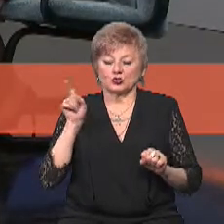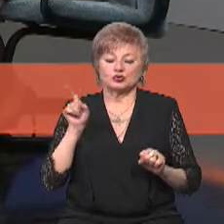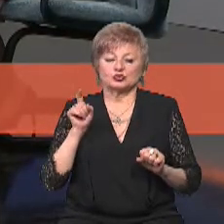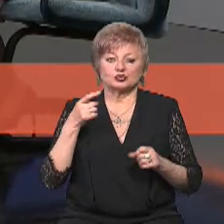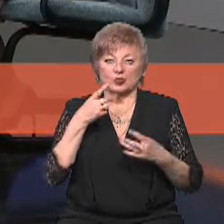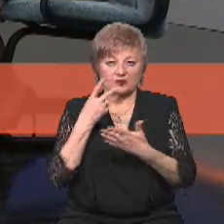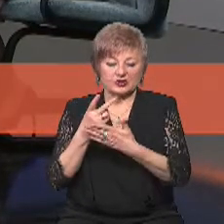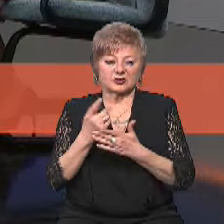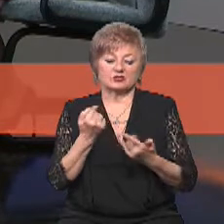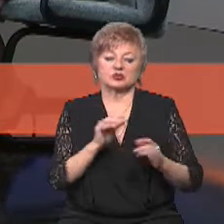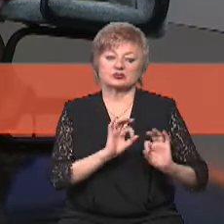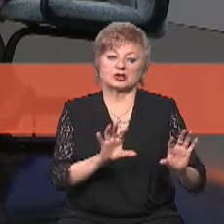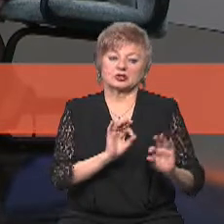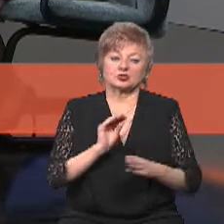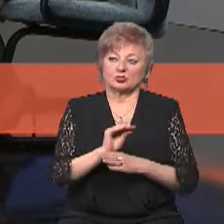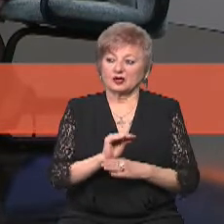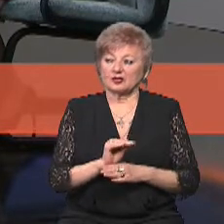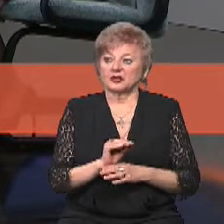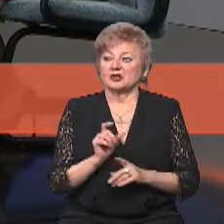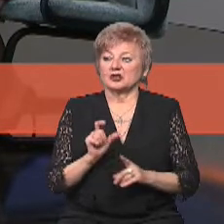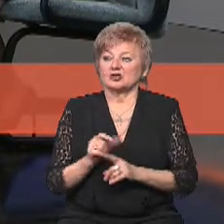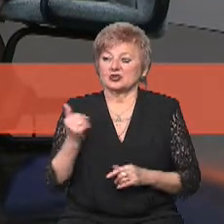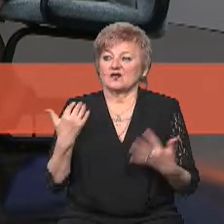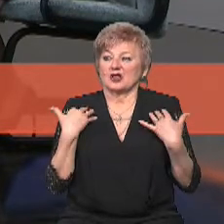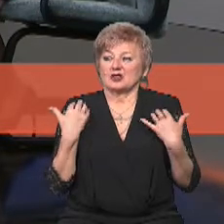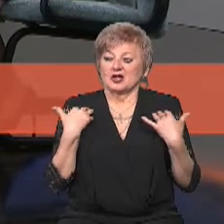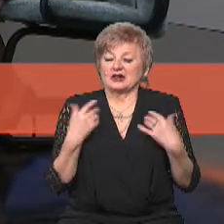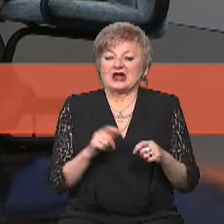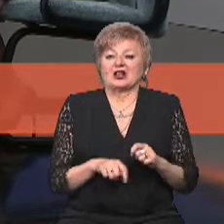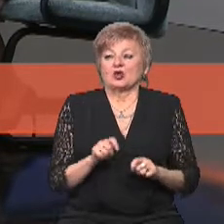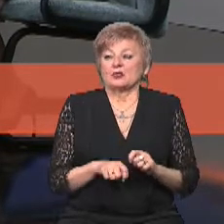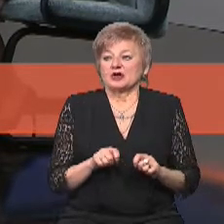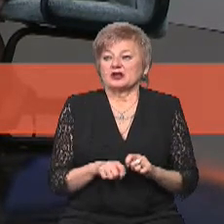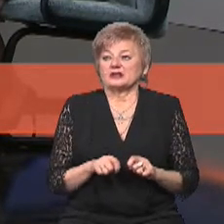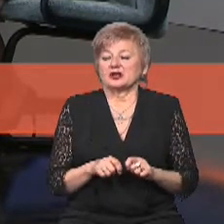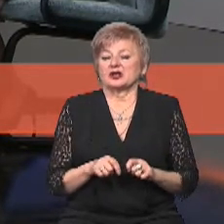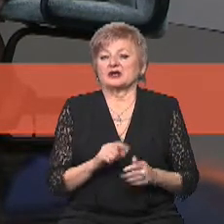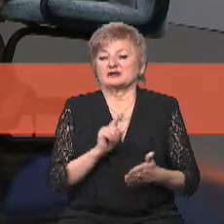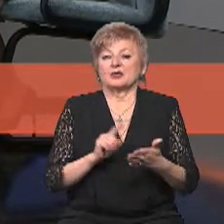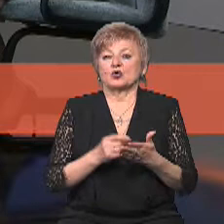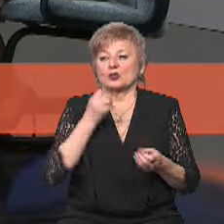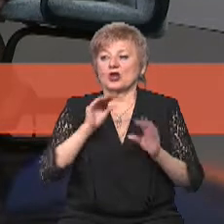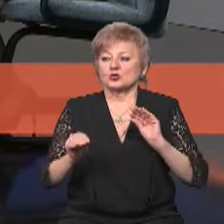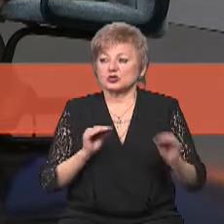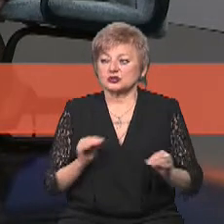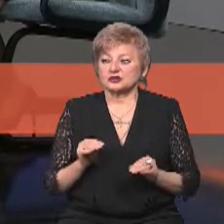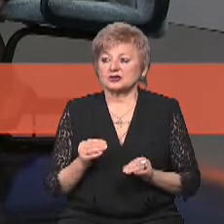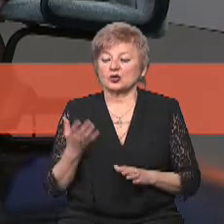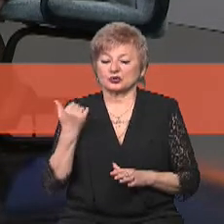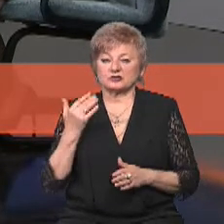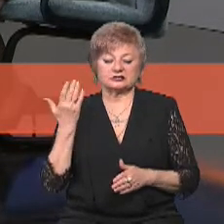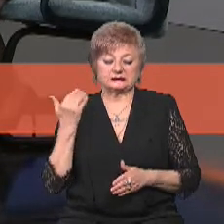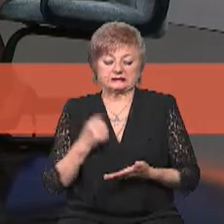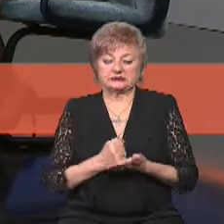би прокоментувати слова начальника інспекції з питань благоустрою. Він, до речі, щойно